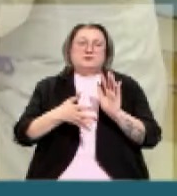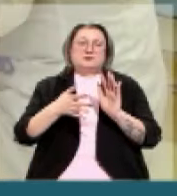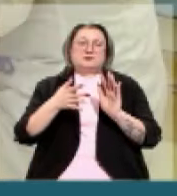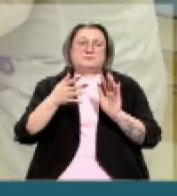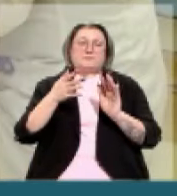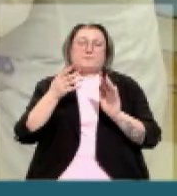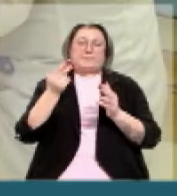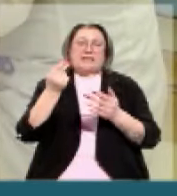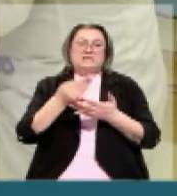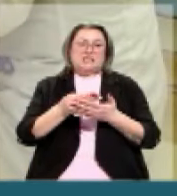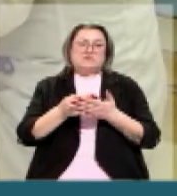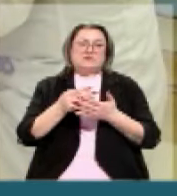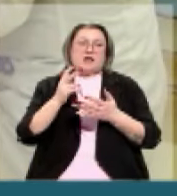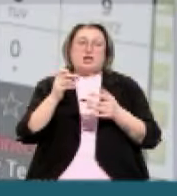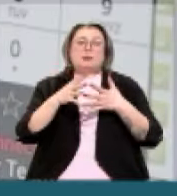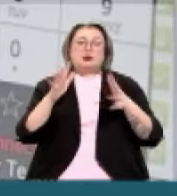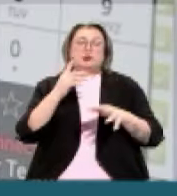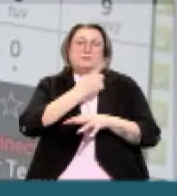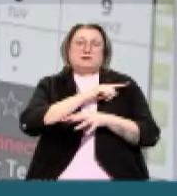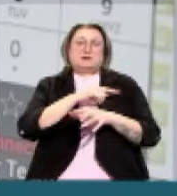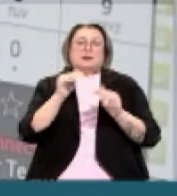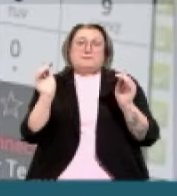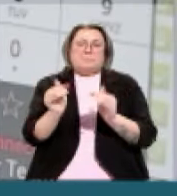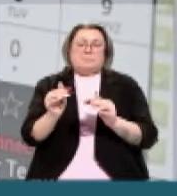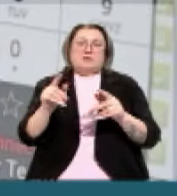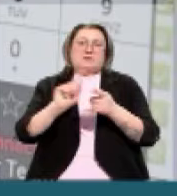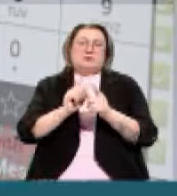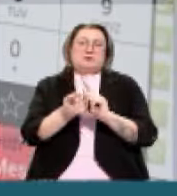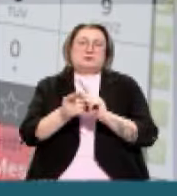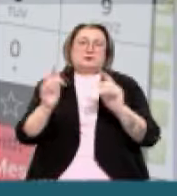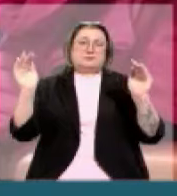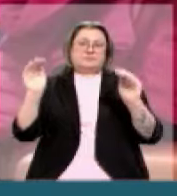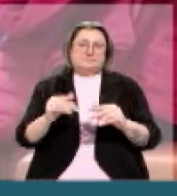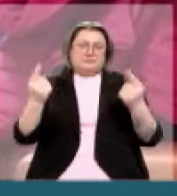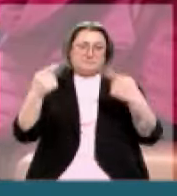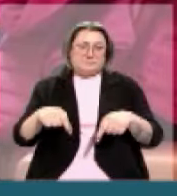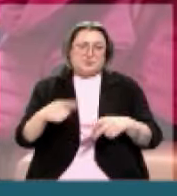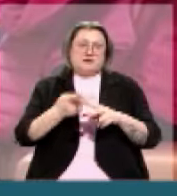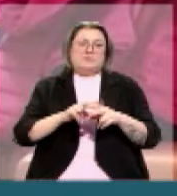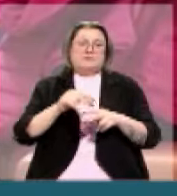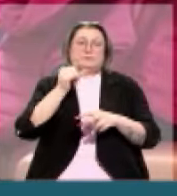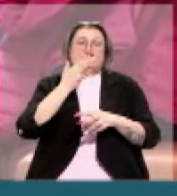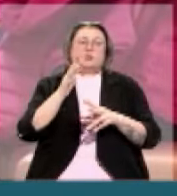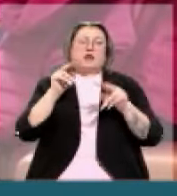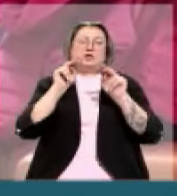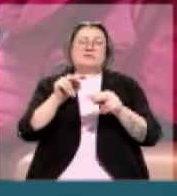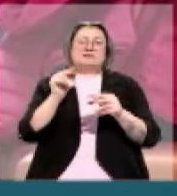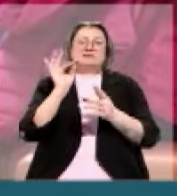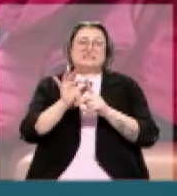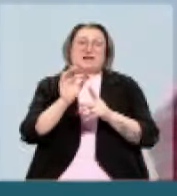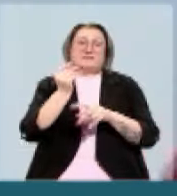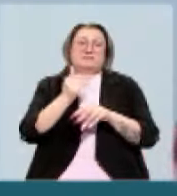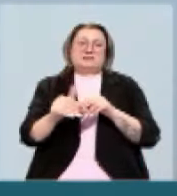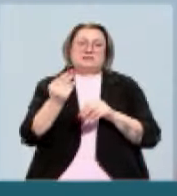емханалар керісінше құлдырай береді. Сондай-ақ емханалар өздеріне бөлінген қаржының пайдалану мақсатын басқара алмайды. Олар адам емдеуді